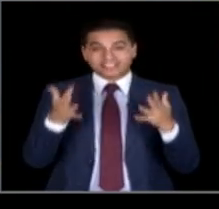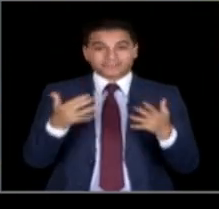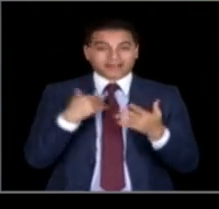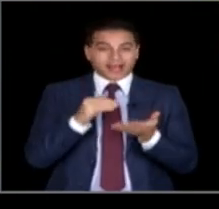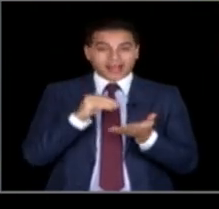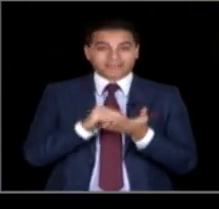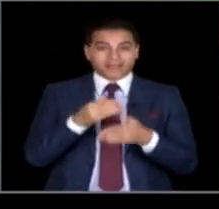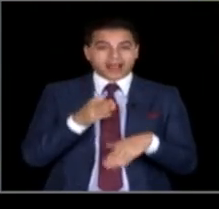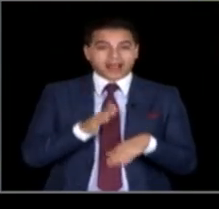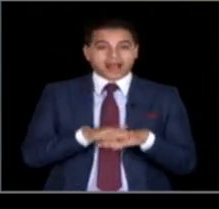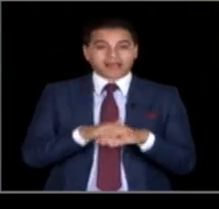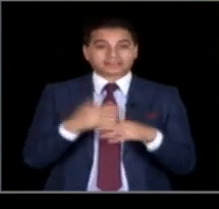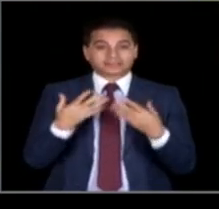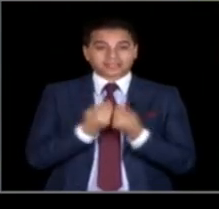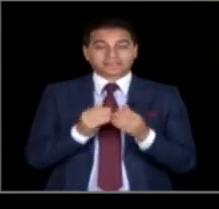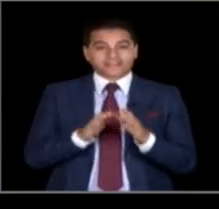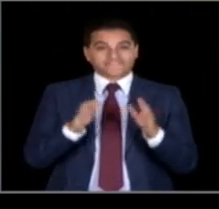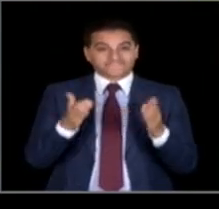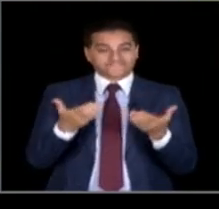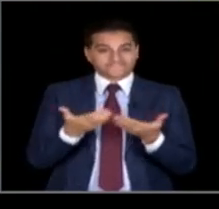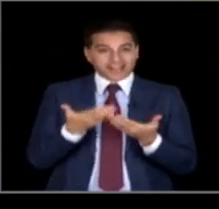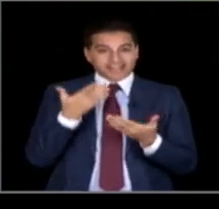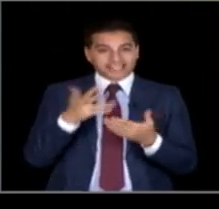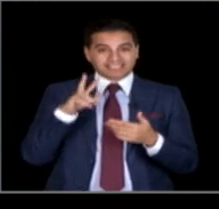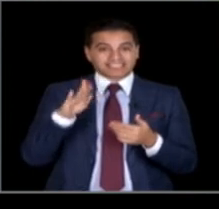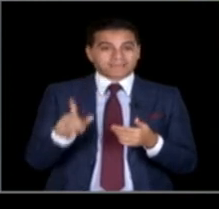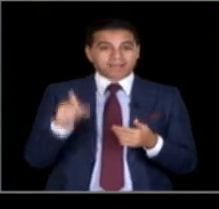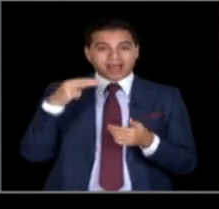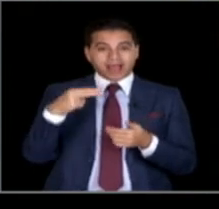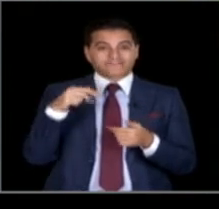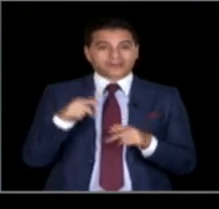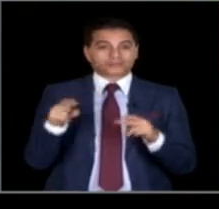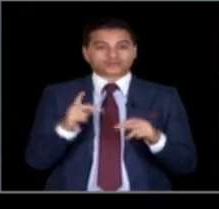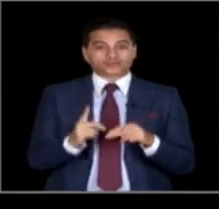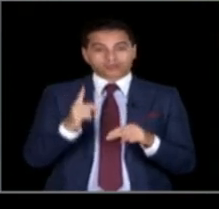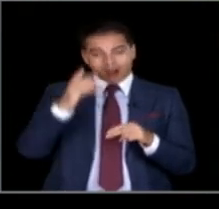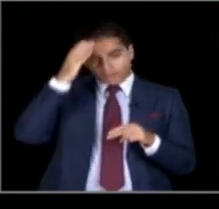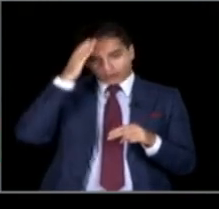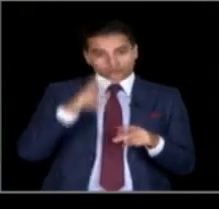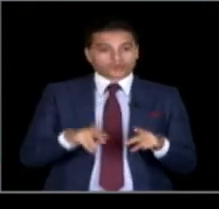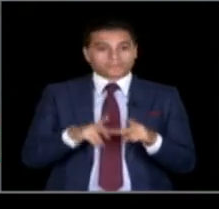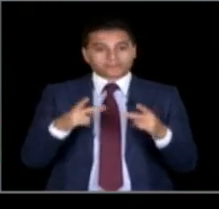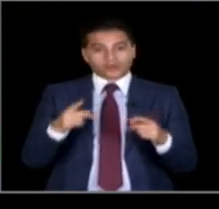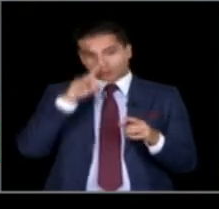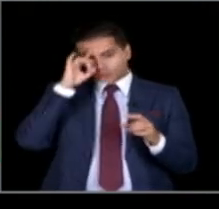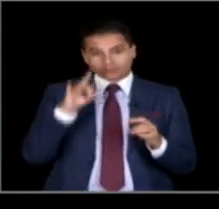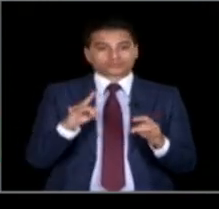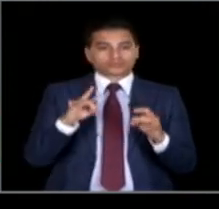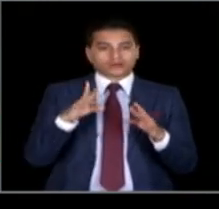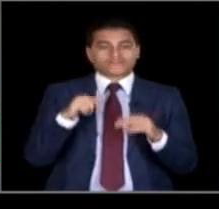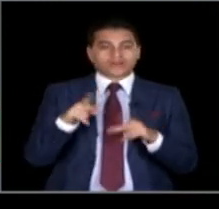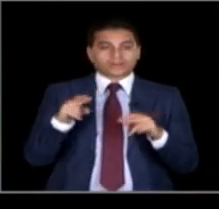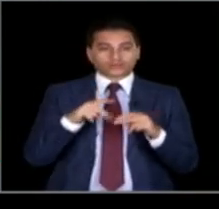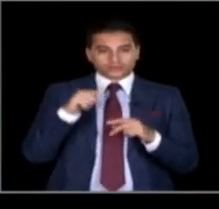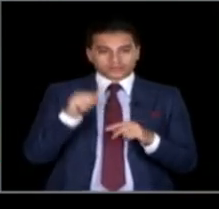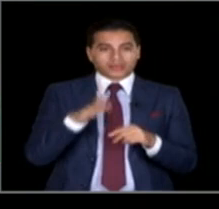أنا أشارك ضمن فريق السباع في الموسم الأول العباقرة قادرون باختلاف. إن شاء الله في الموسم